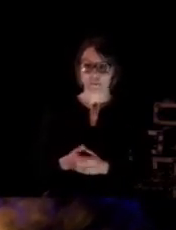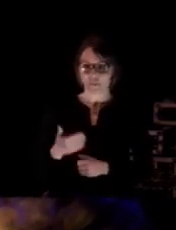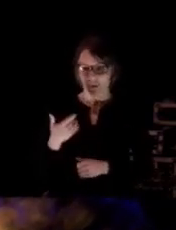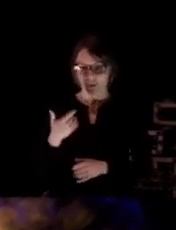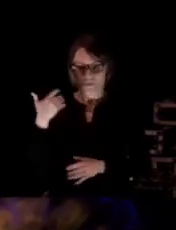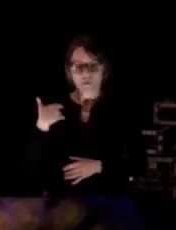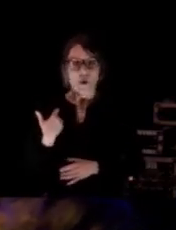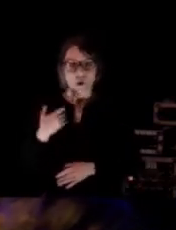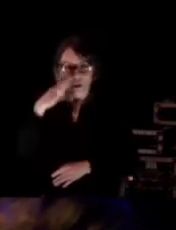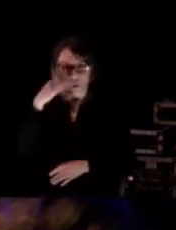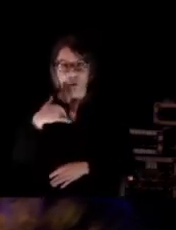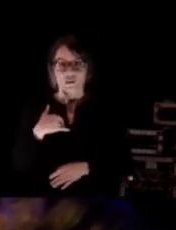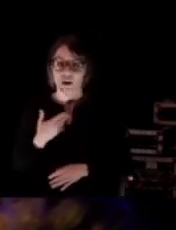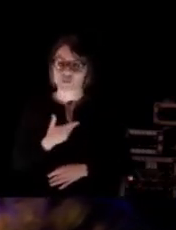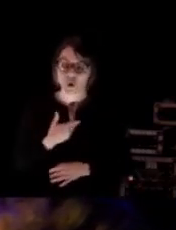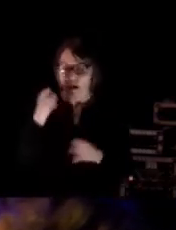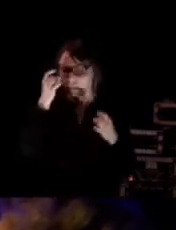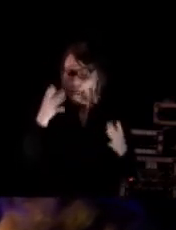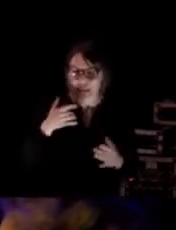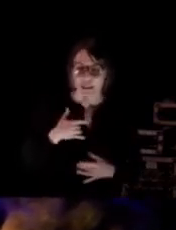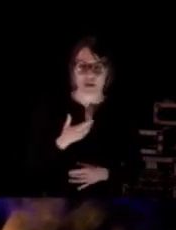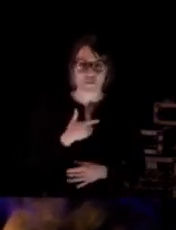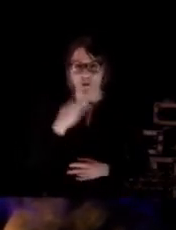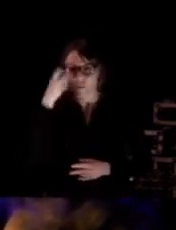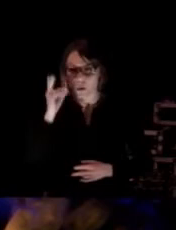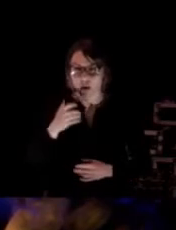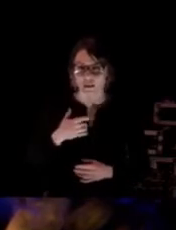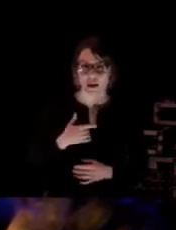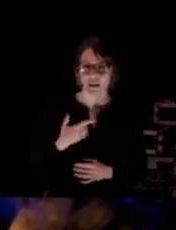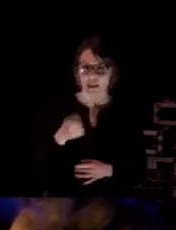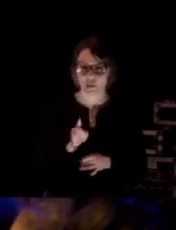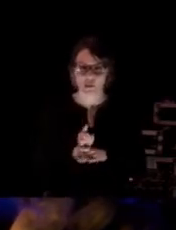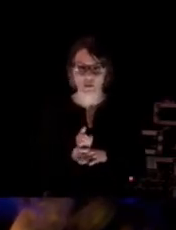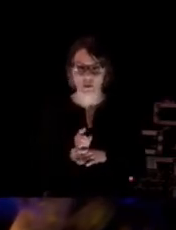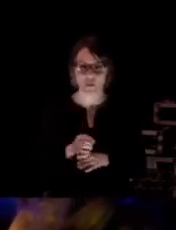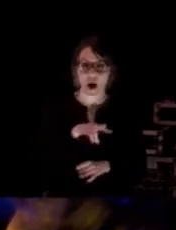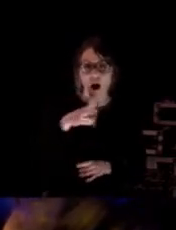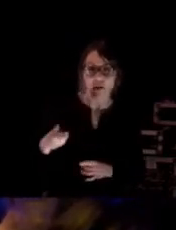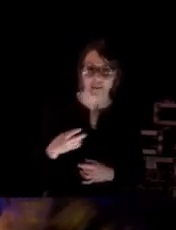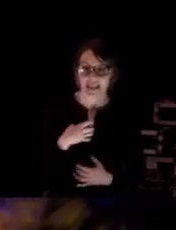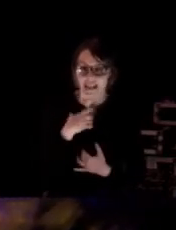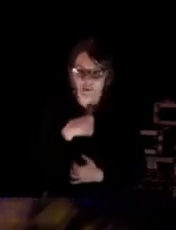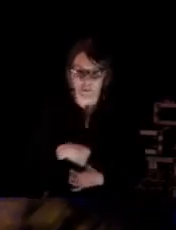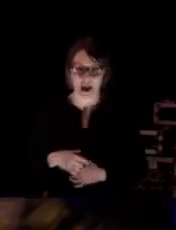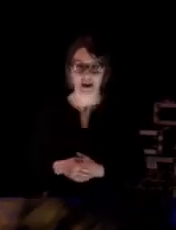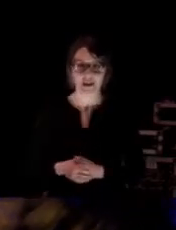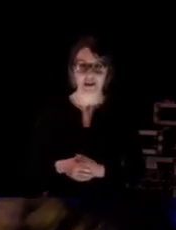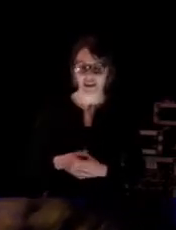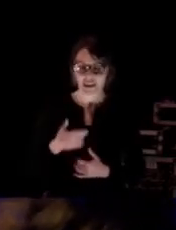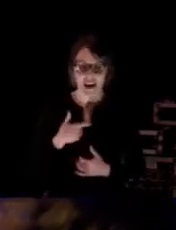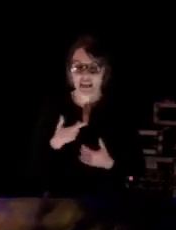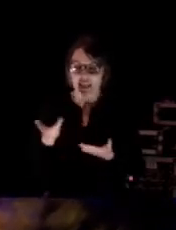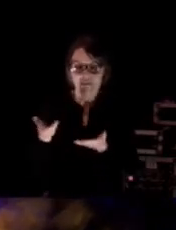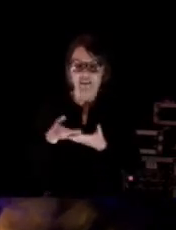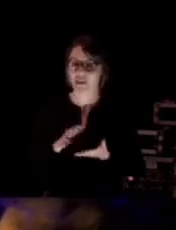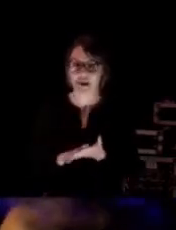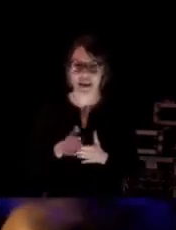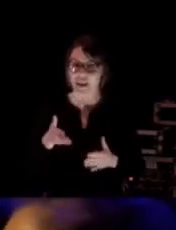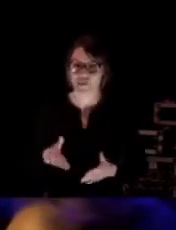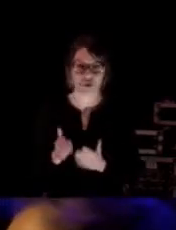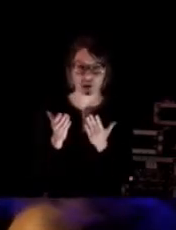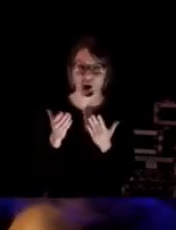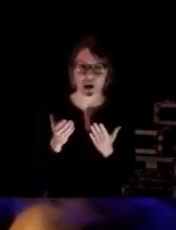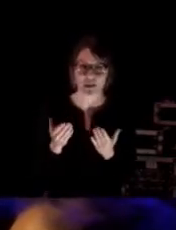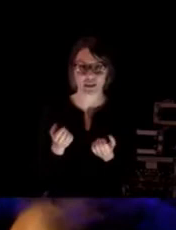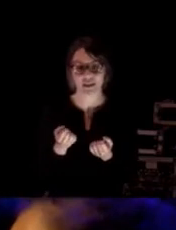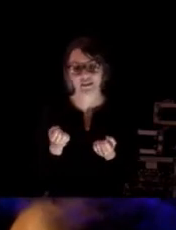Jeg har vært en gutt da, som har hatt mye sinne. Vært mye forbannet. Jeg har vært den som mange har vært redd for. Som ikke har blitt invitert til